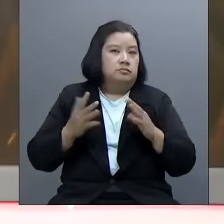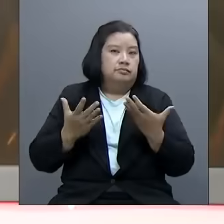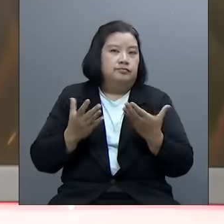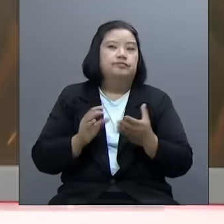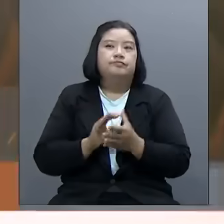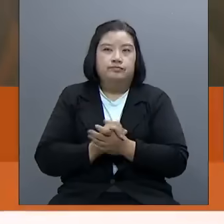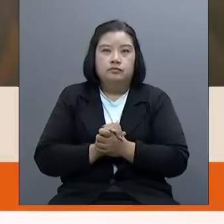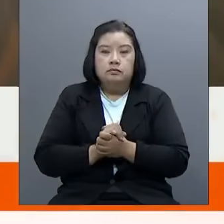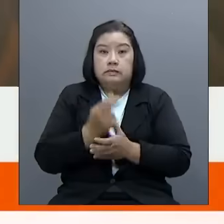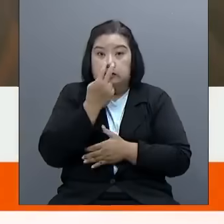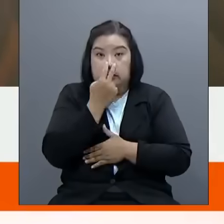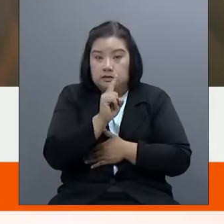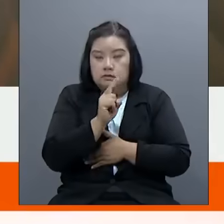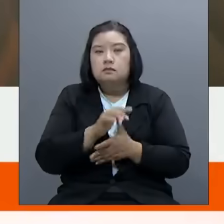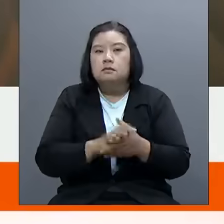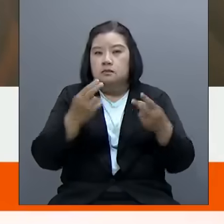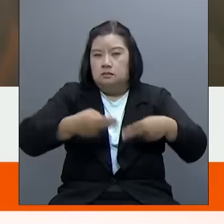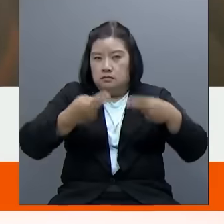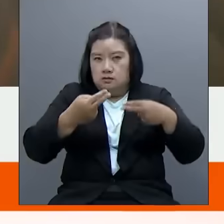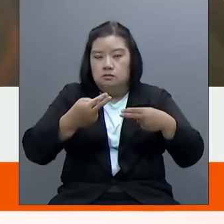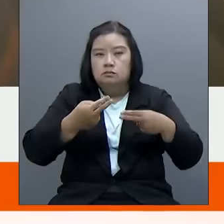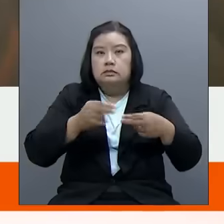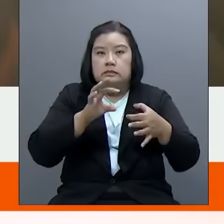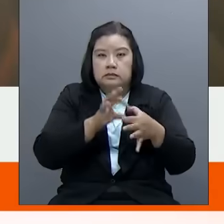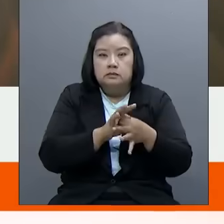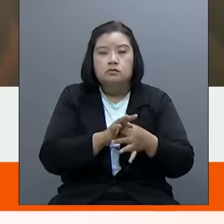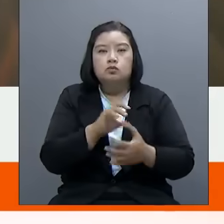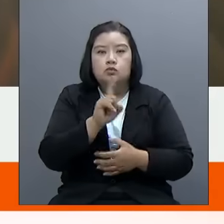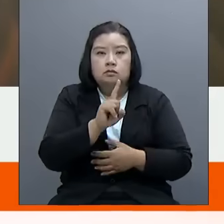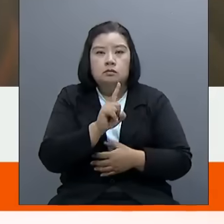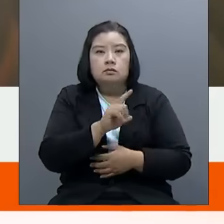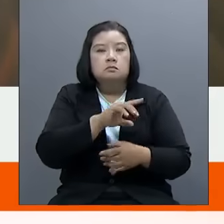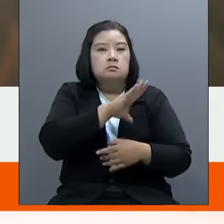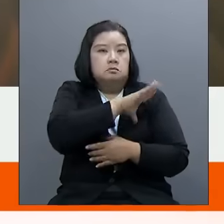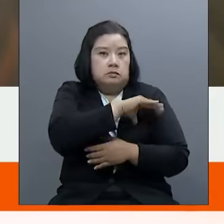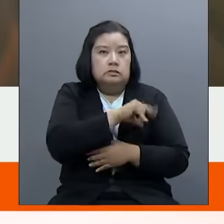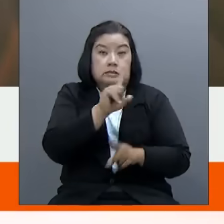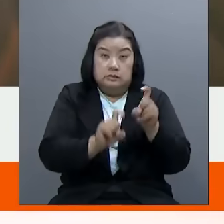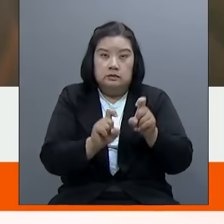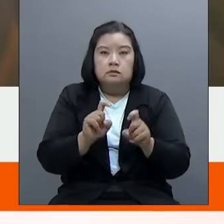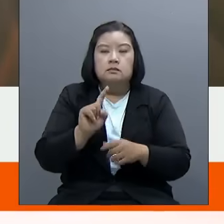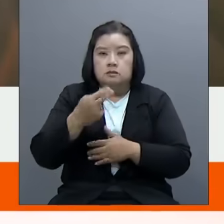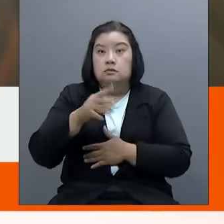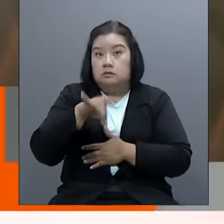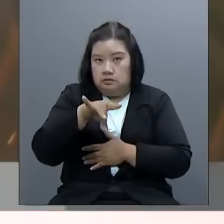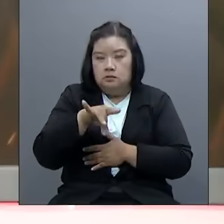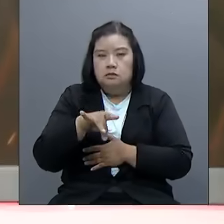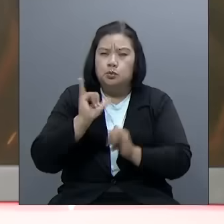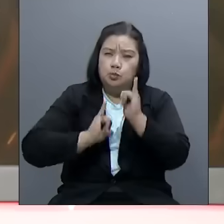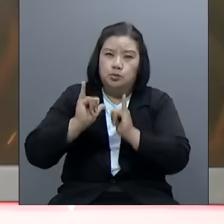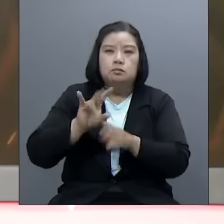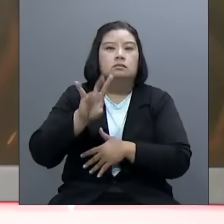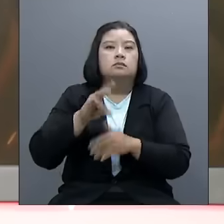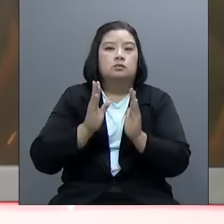ภาพความโหดร้ายของสงครามในกาซ่าที่คร่าชีวิตชาวปาเลสไตน์ไปแล้วมากกว่า 18,000คนในจำนวนนี้เป็นเด็กมากกว่า 7,000